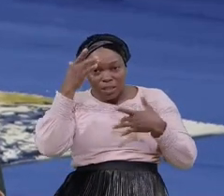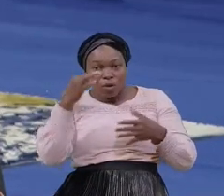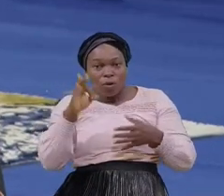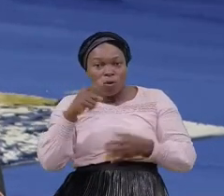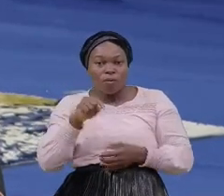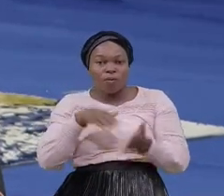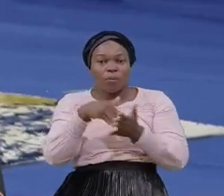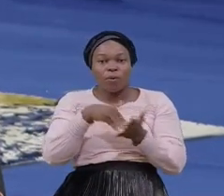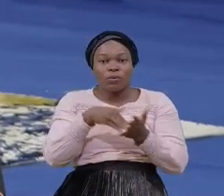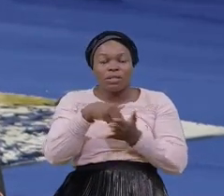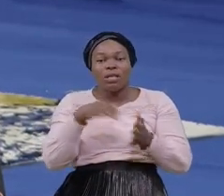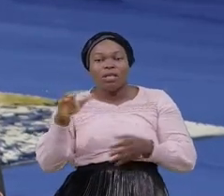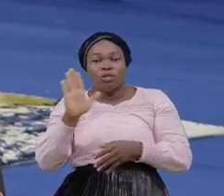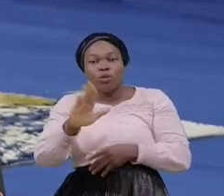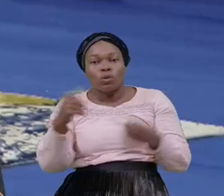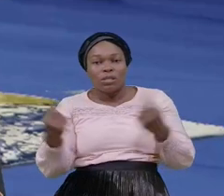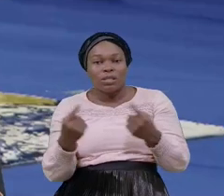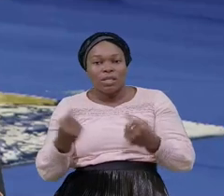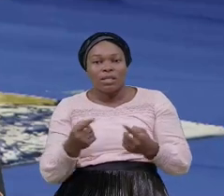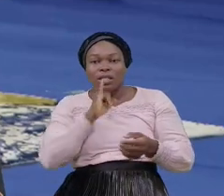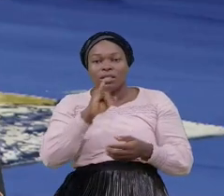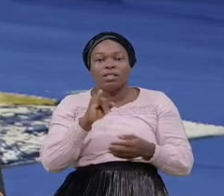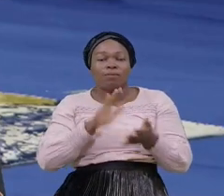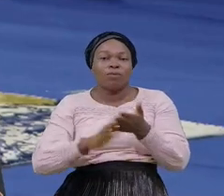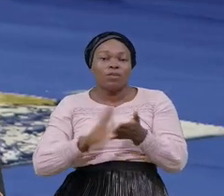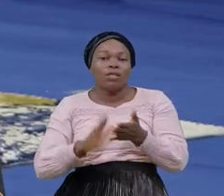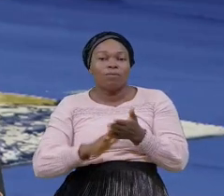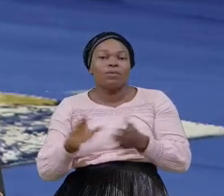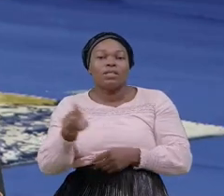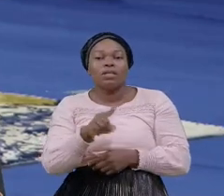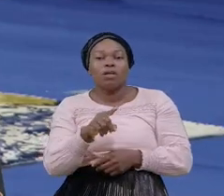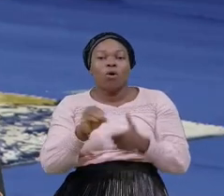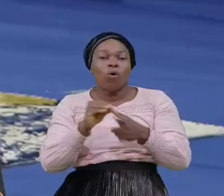paralytiques, tes péchés sont pardonnés ou de